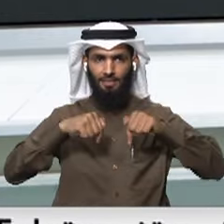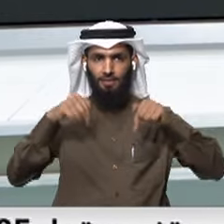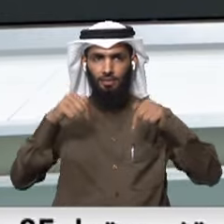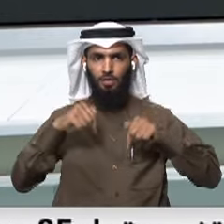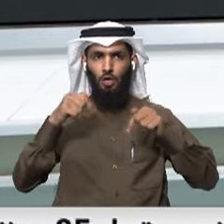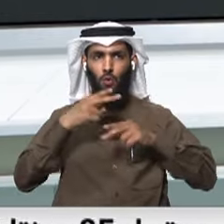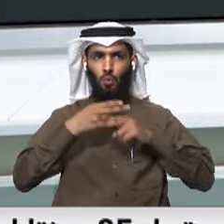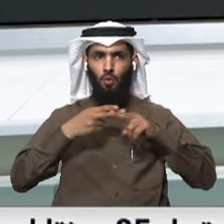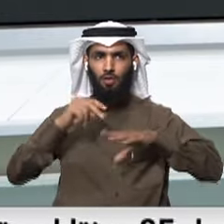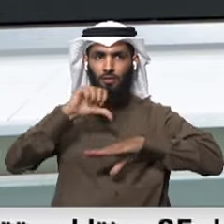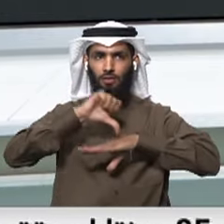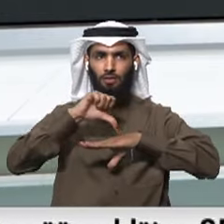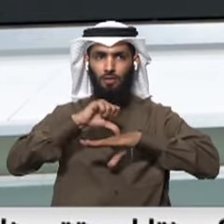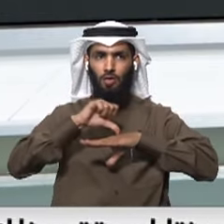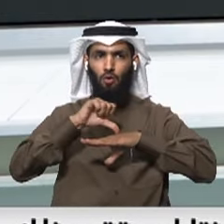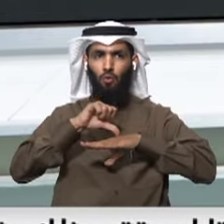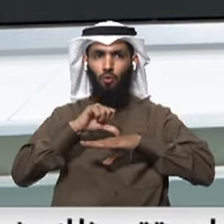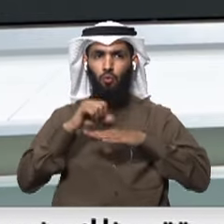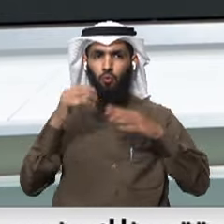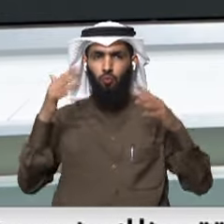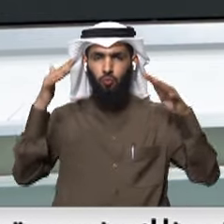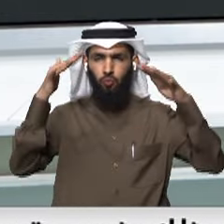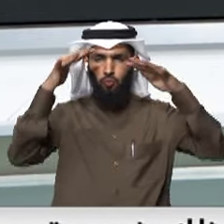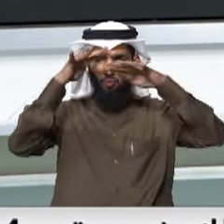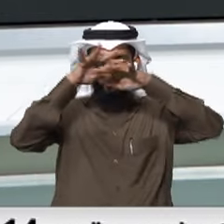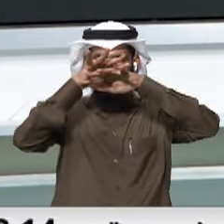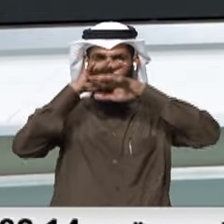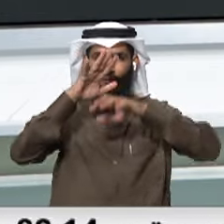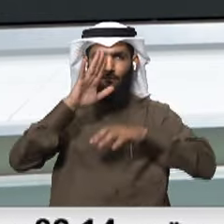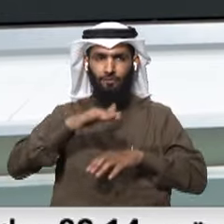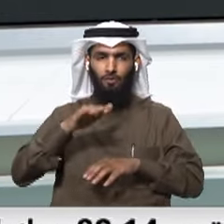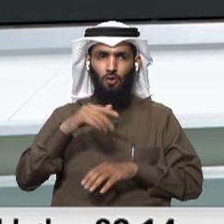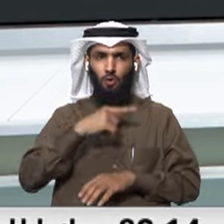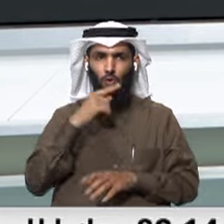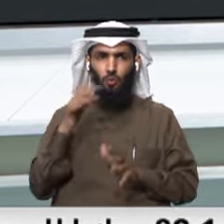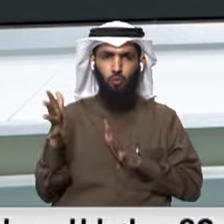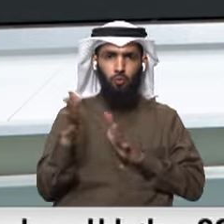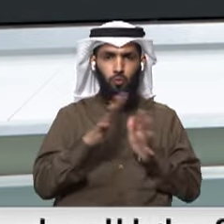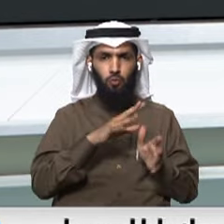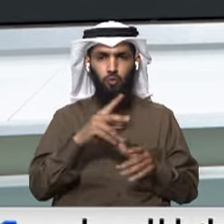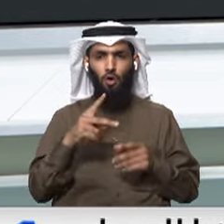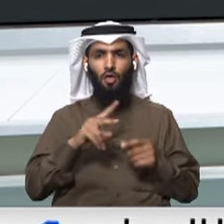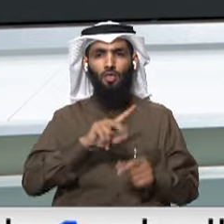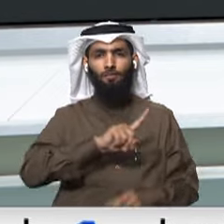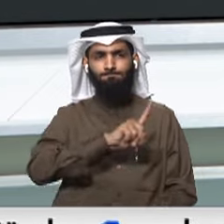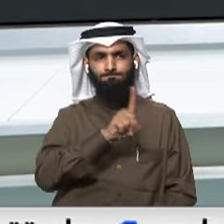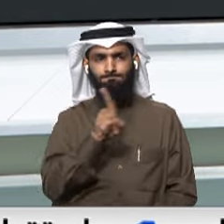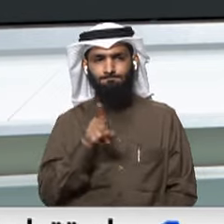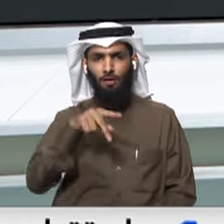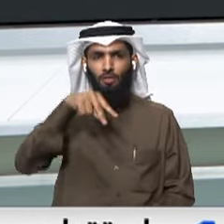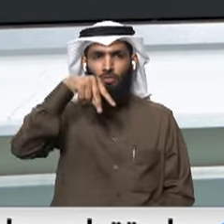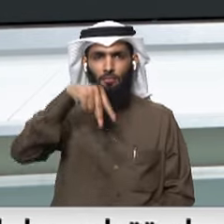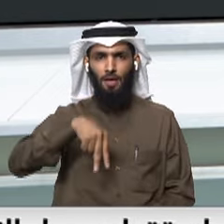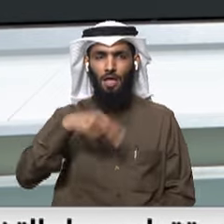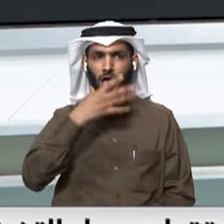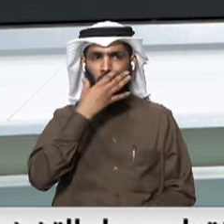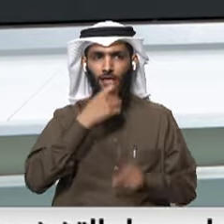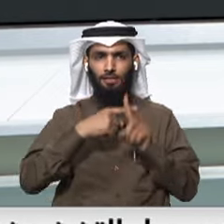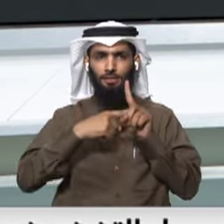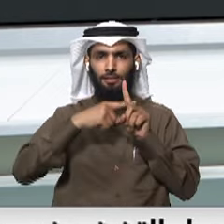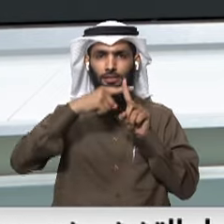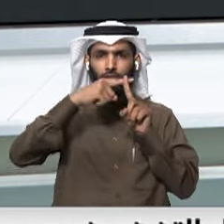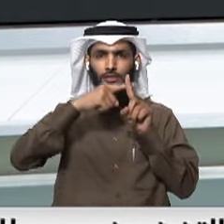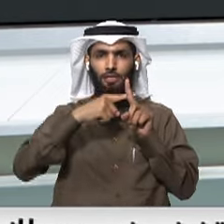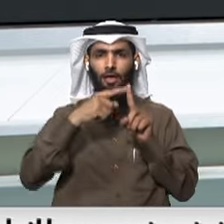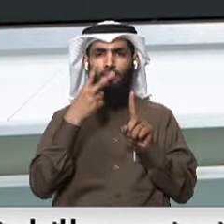الكويت فالاج واء قائمه جزئيا ورياح جنوبيه شرقيه خفيفه 8 كل في الساعه درجه الحراره الحاليه 22 درجه